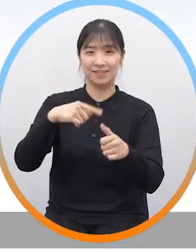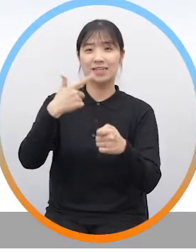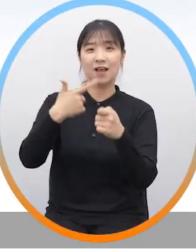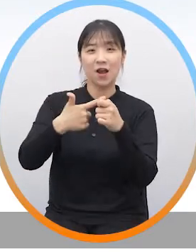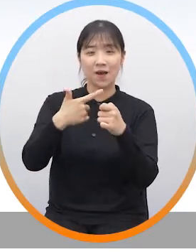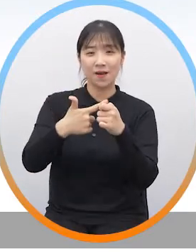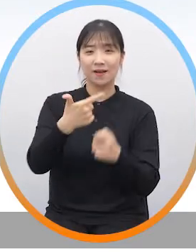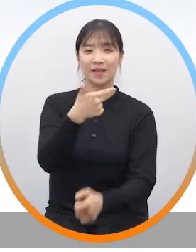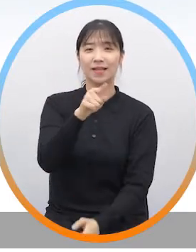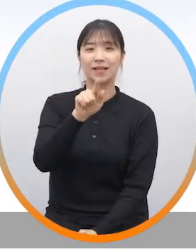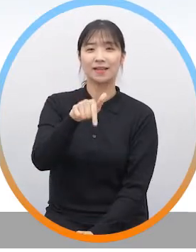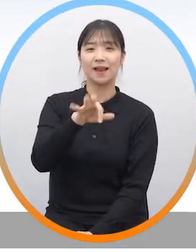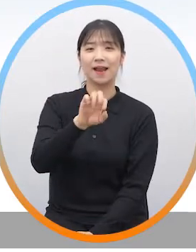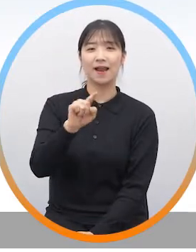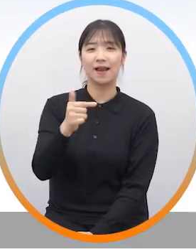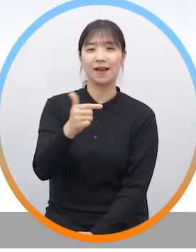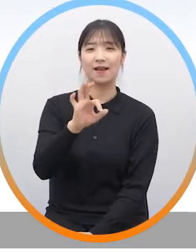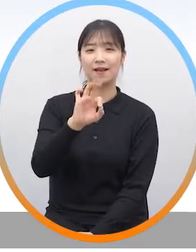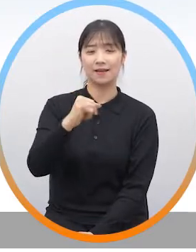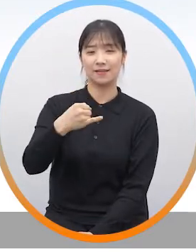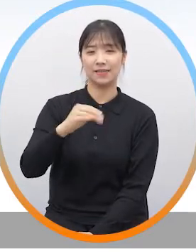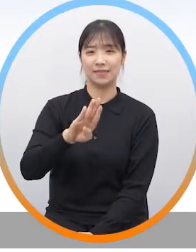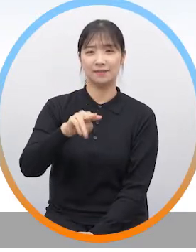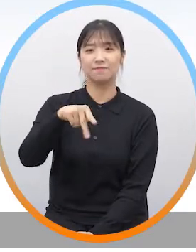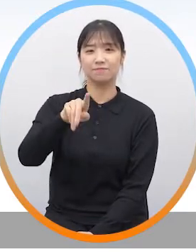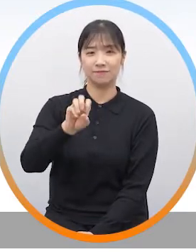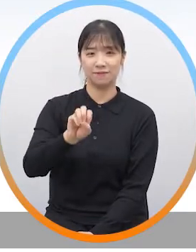제6강 나간읍성입니다.